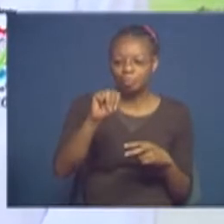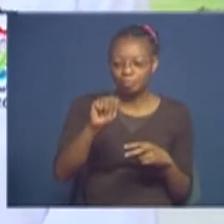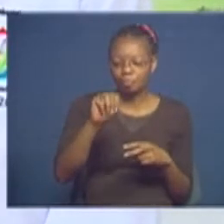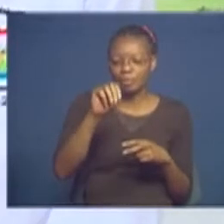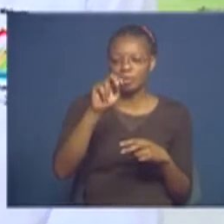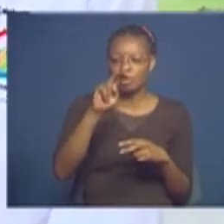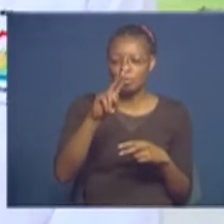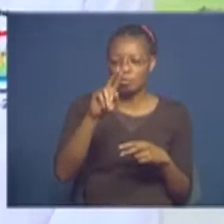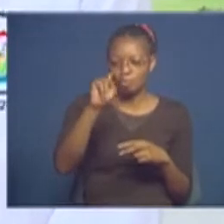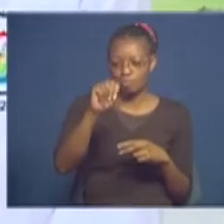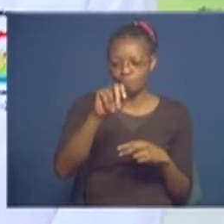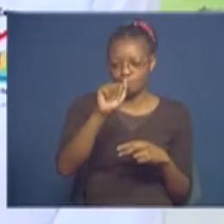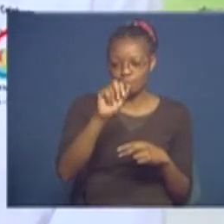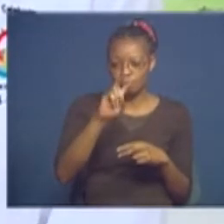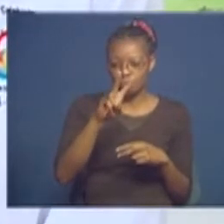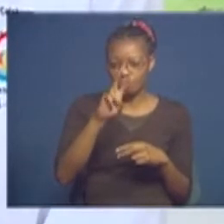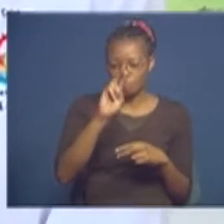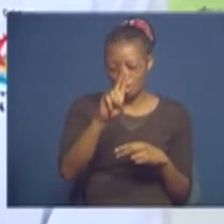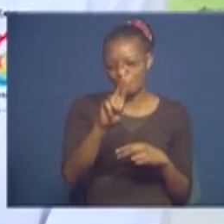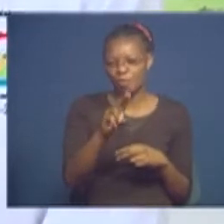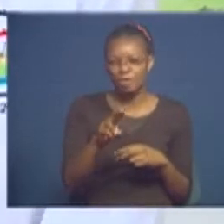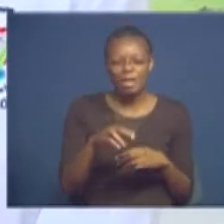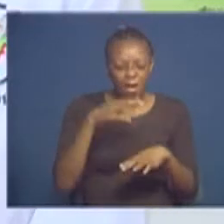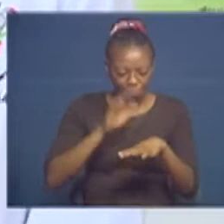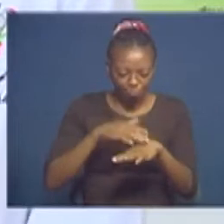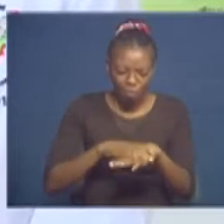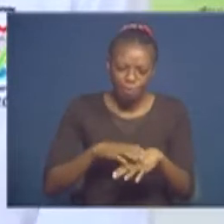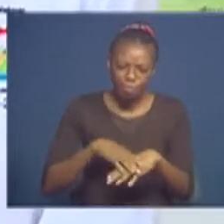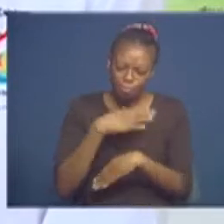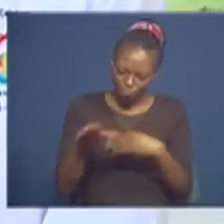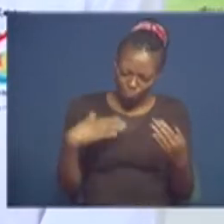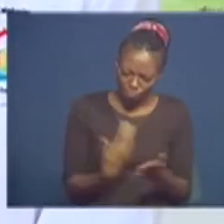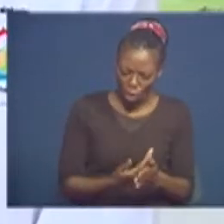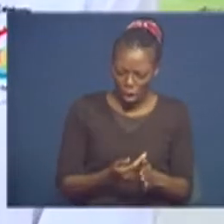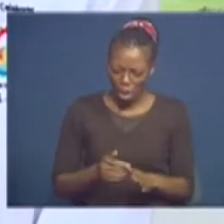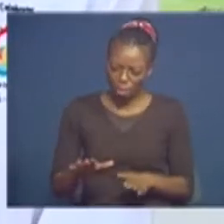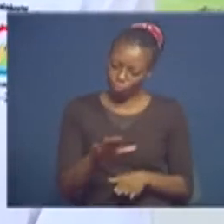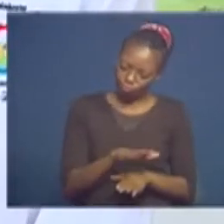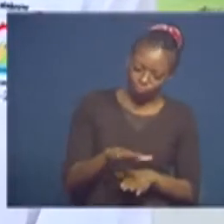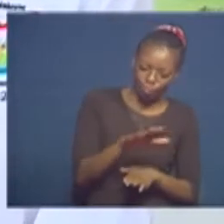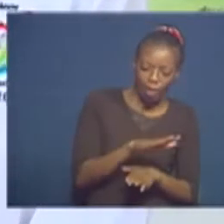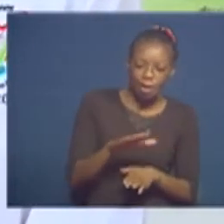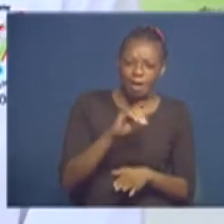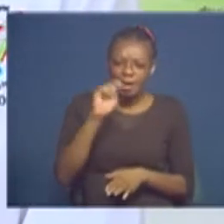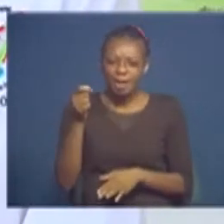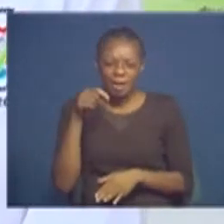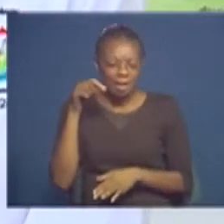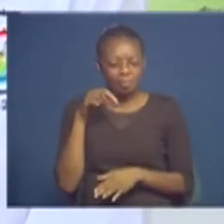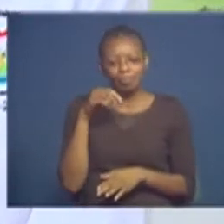managu ama African nightshade. Managu unaweza panda pahali popote Kenya, kutoka